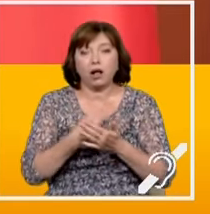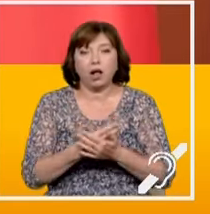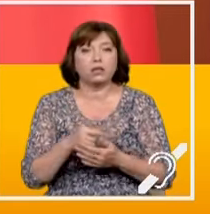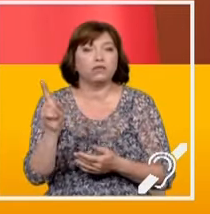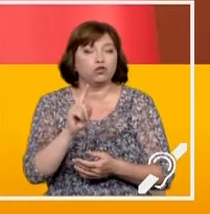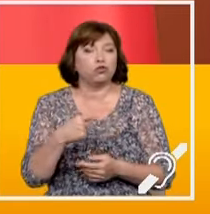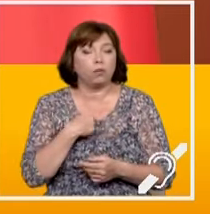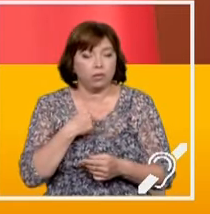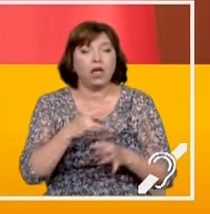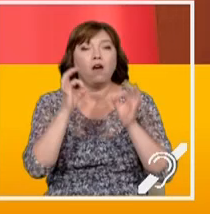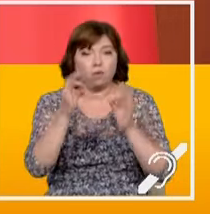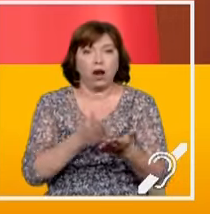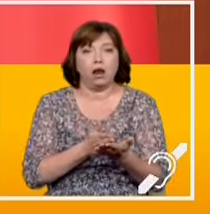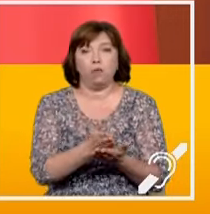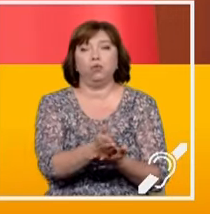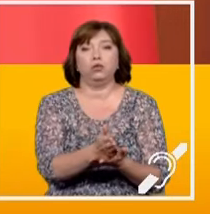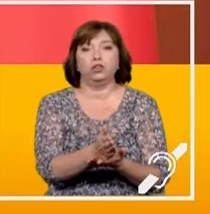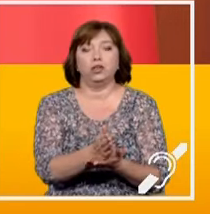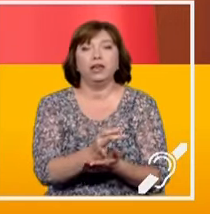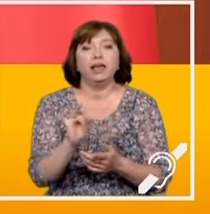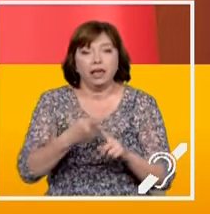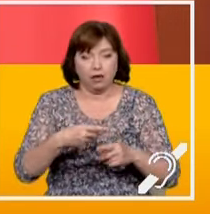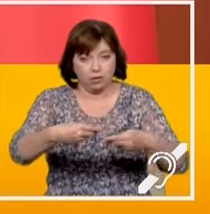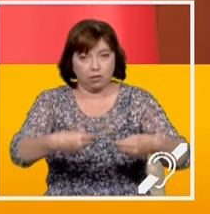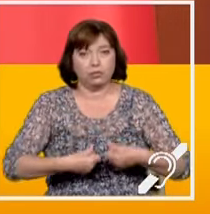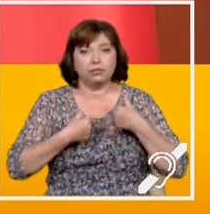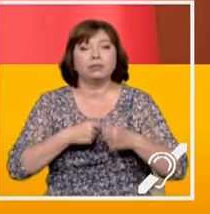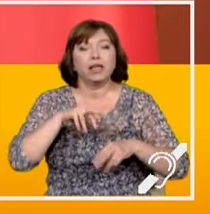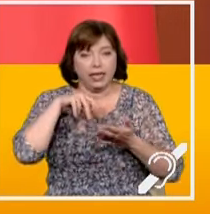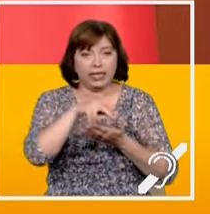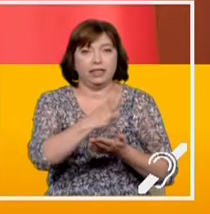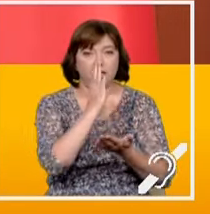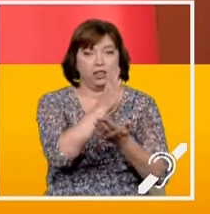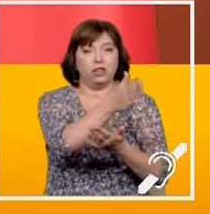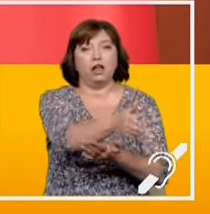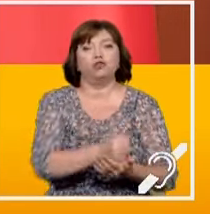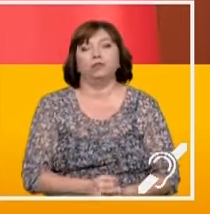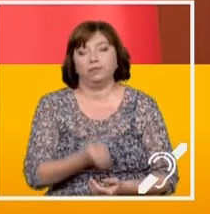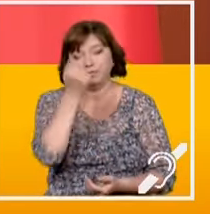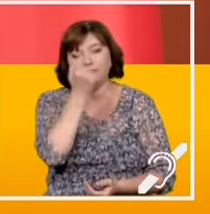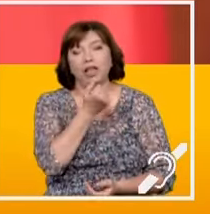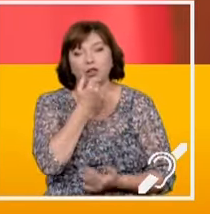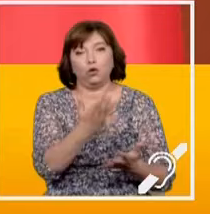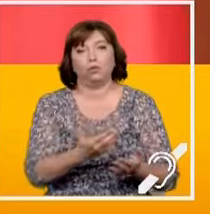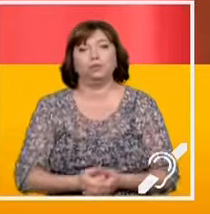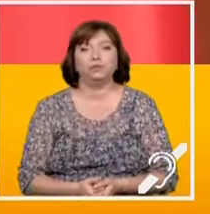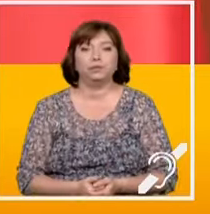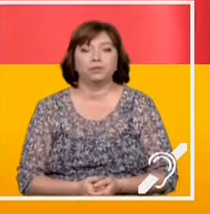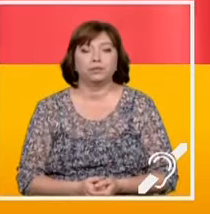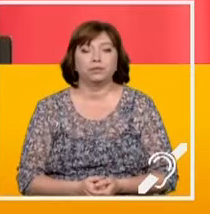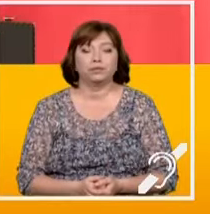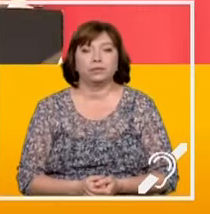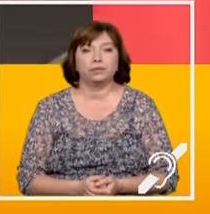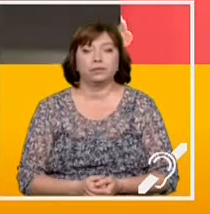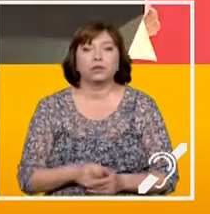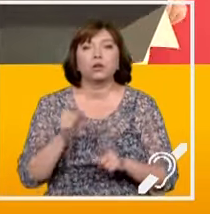că suntem pe calea cea dreaptă și ne încurajează să mergem înainte. Vă mulțumesc! Cuvânt este